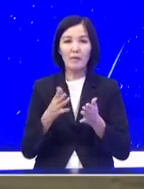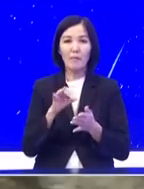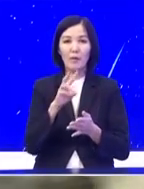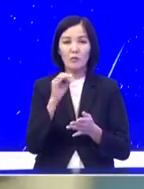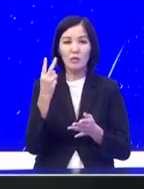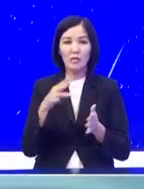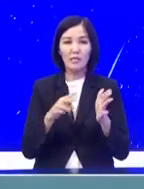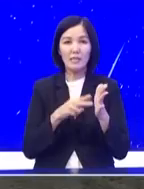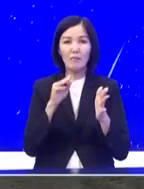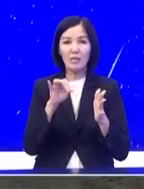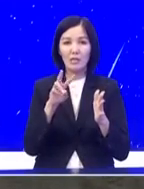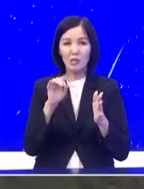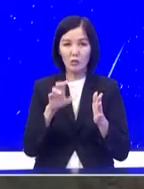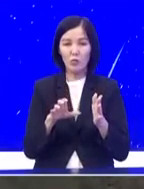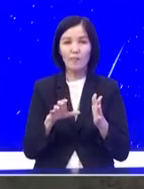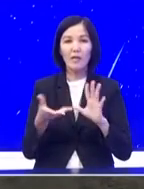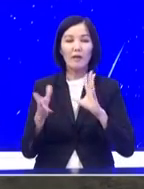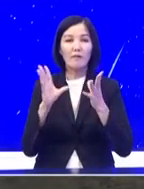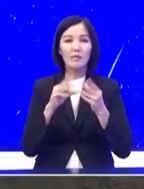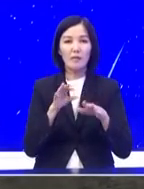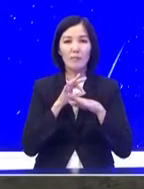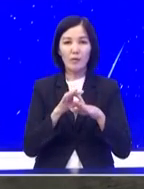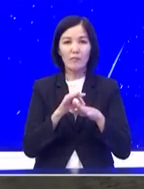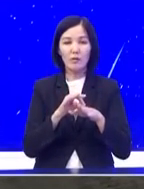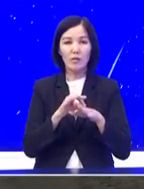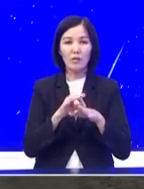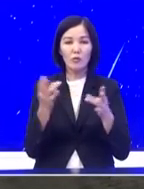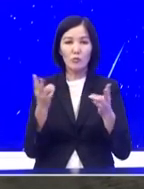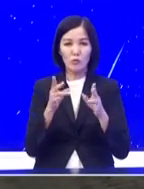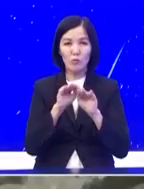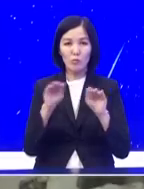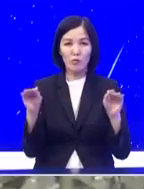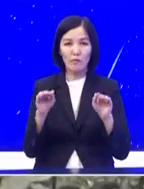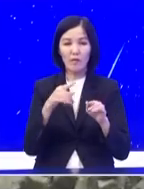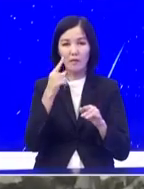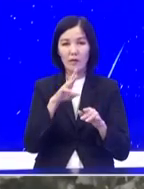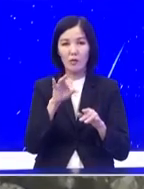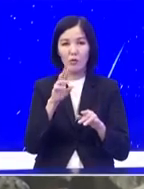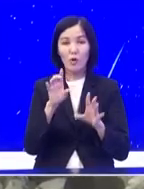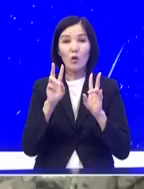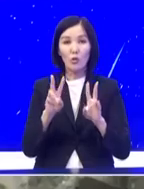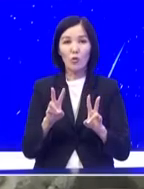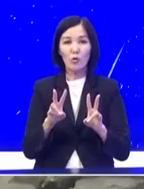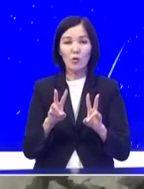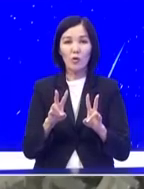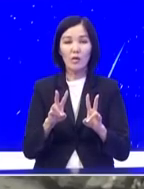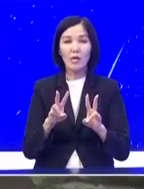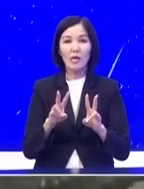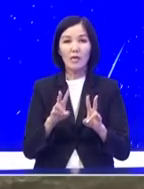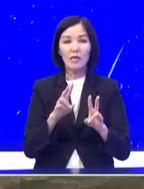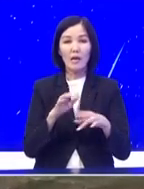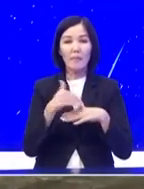– 37 тысяч тонн. В целом работа проводится на должном уровне, отметил Лазат Турлашев. Однако подчеркнул, срывов быть не